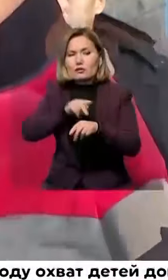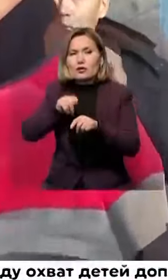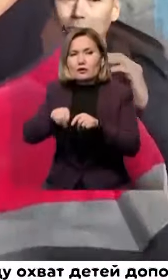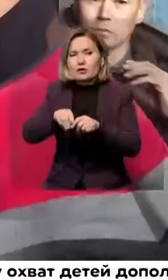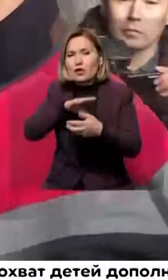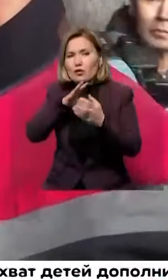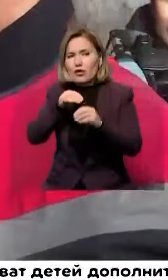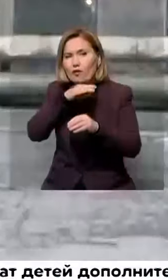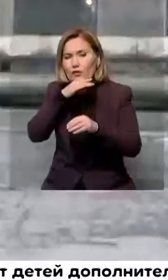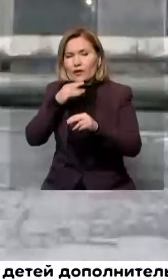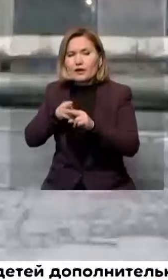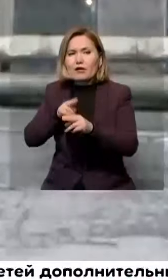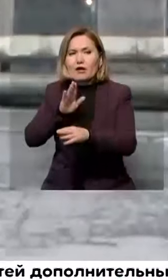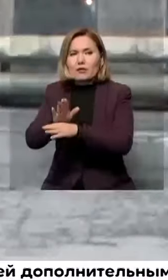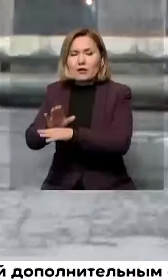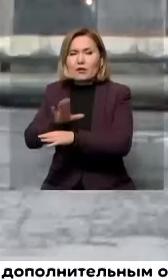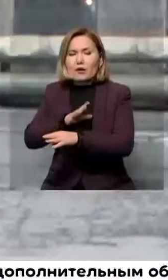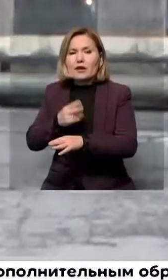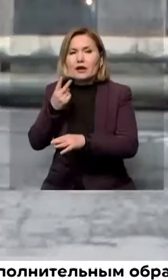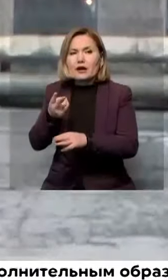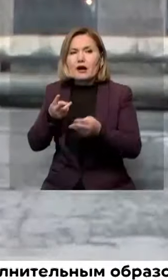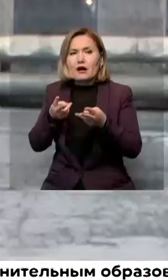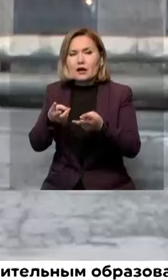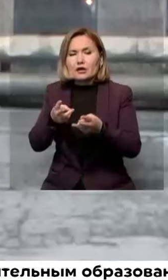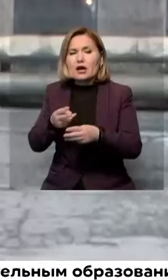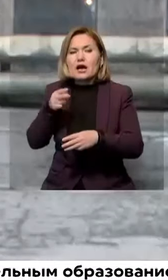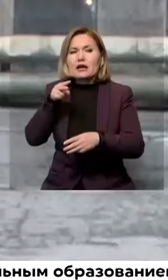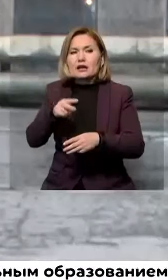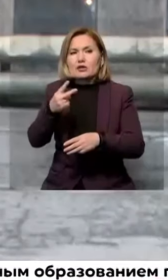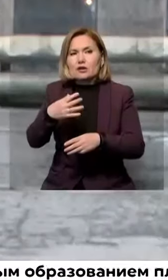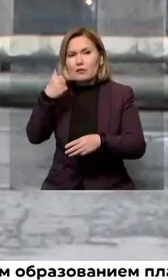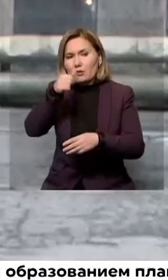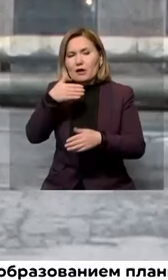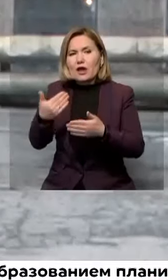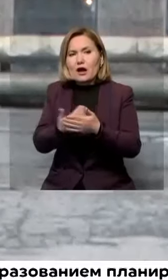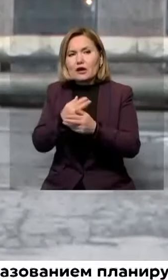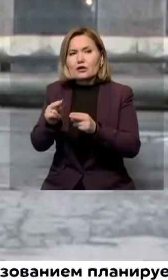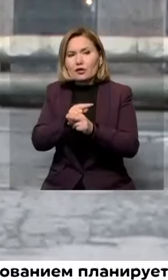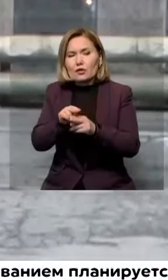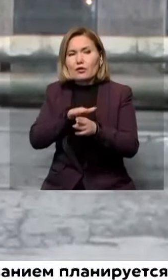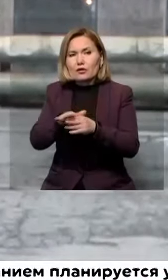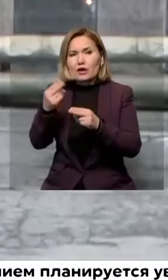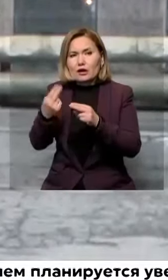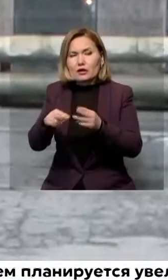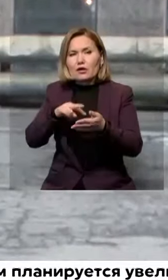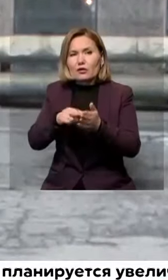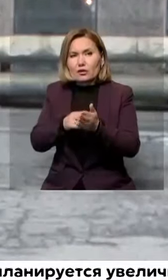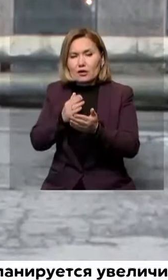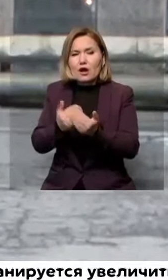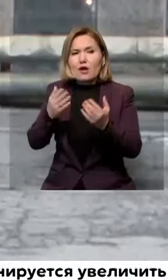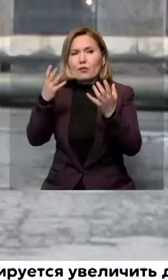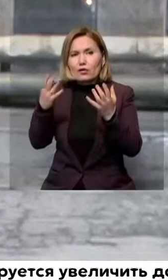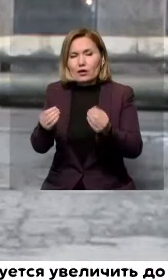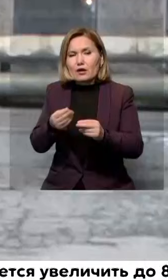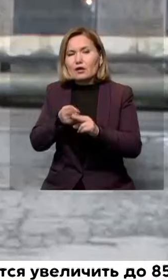кемшілікті жоюды тапсырды. Қосымшада да екі қазандығымызды 25 жылы қайта құру жұмыстары толық аяқталу көзделуде. Бүгінгі таңда станциямыз